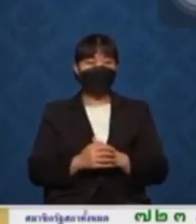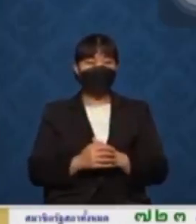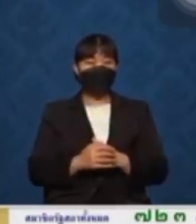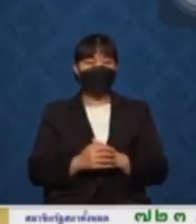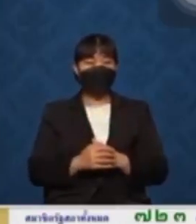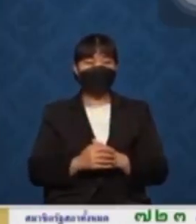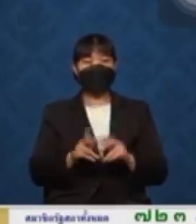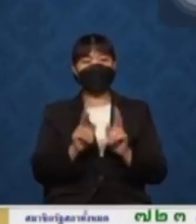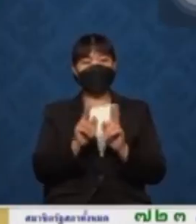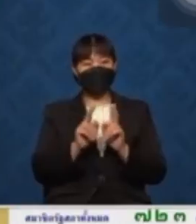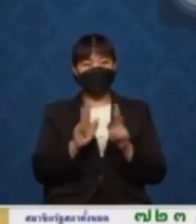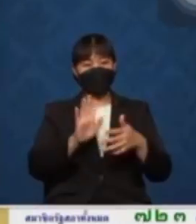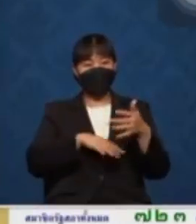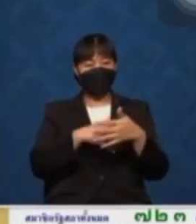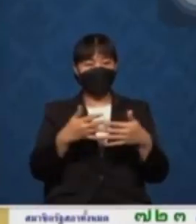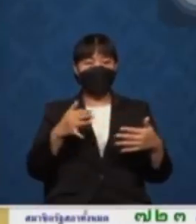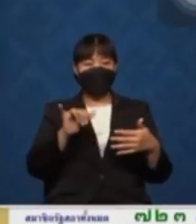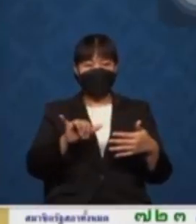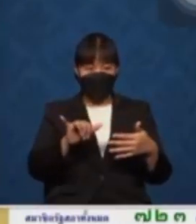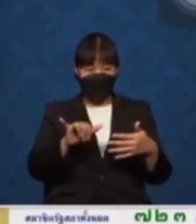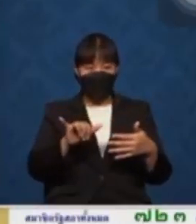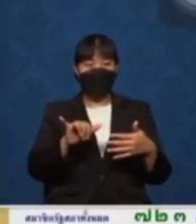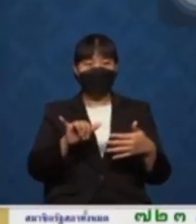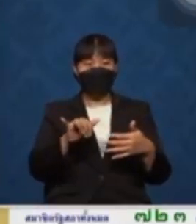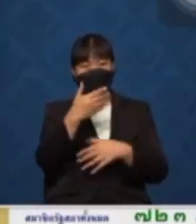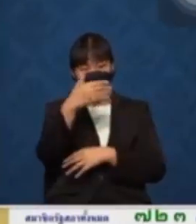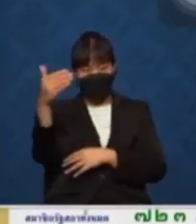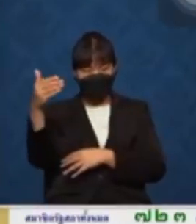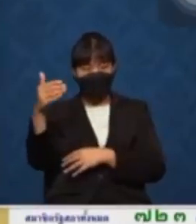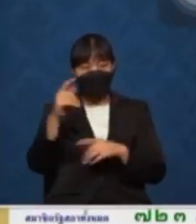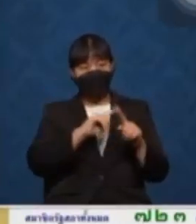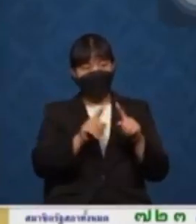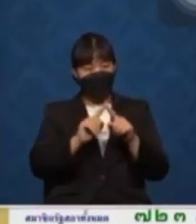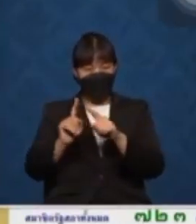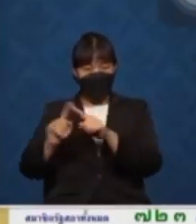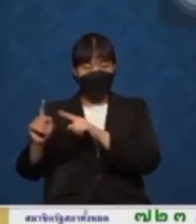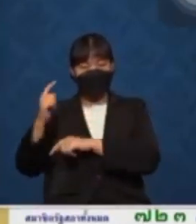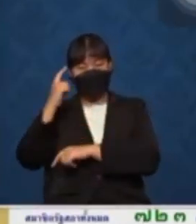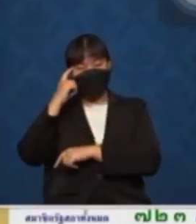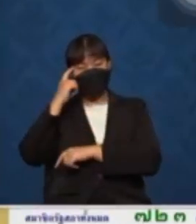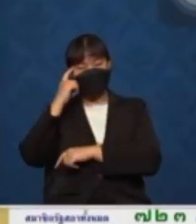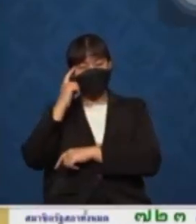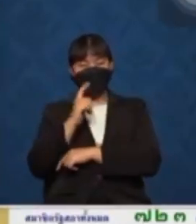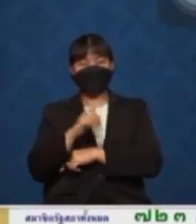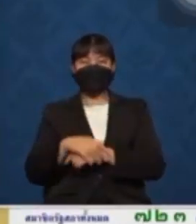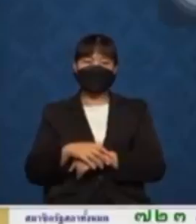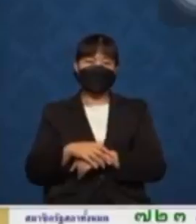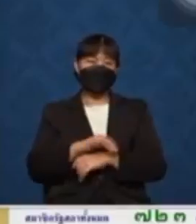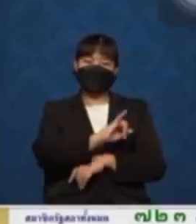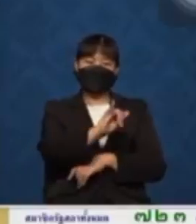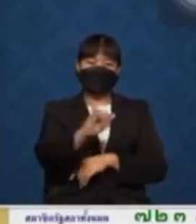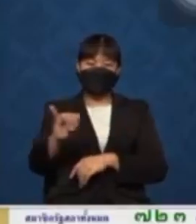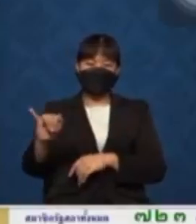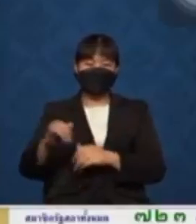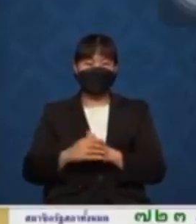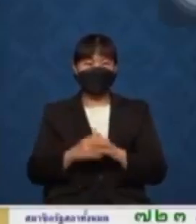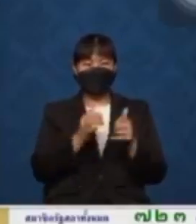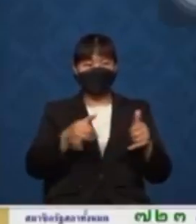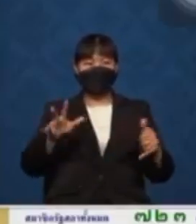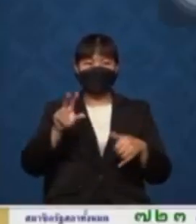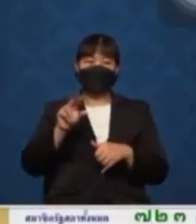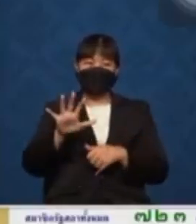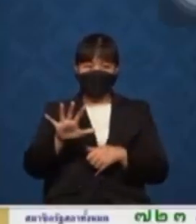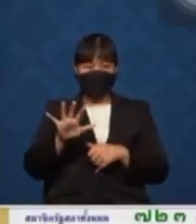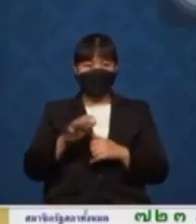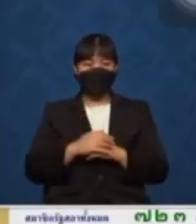บของคณะกรรมการยุทธศาสตร์ชาติที่ถูกแต่งตั้งโดยคสช.ก็มีหลายส่วนครับที่สมควรจะถูกวิจารณ์เพราะว่าใน35คนที่อยู่ในคณะกรรมการ